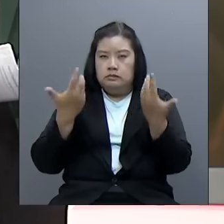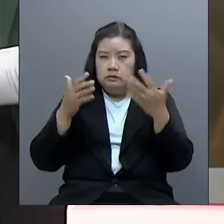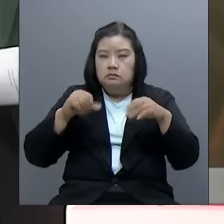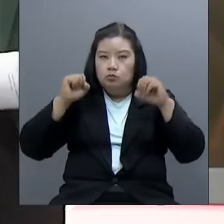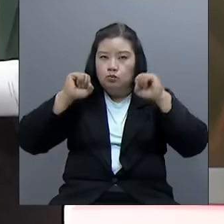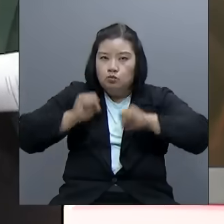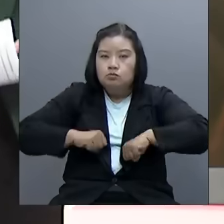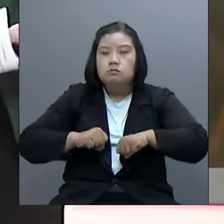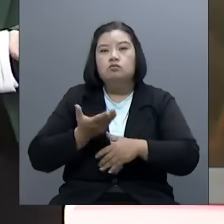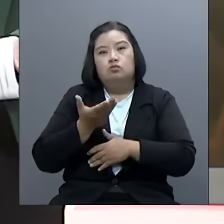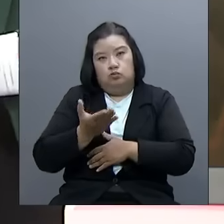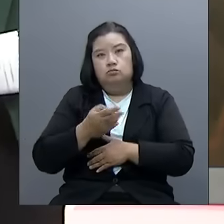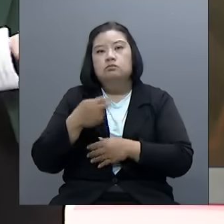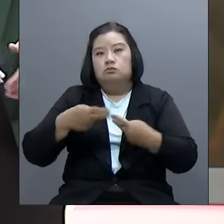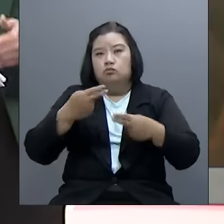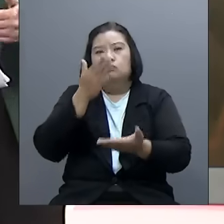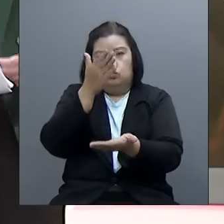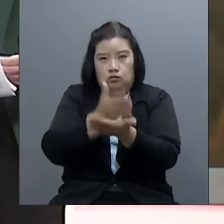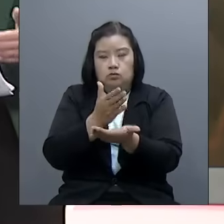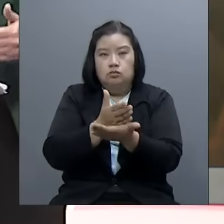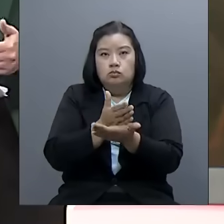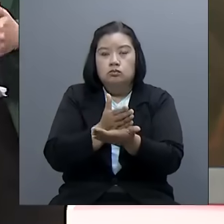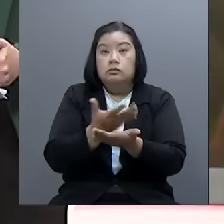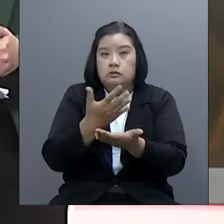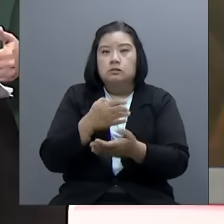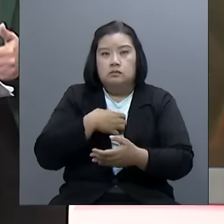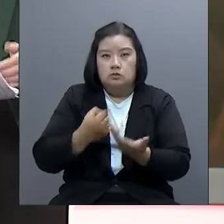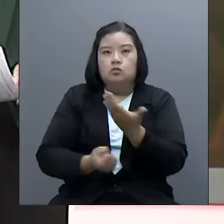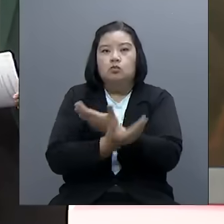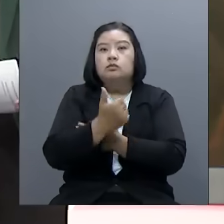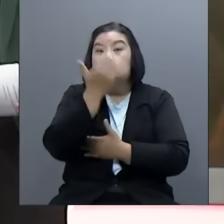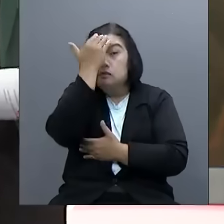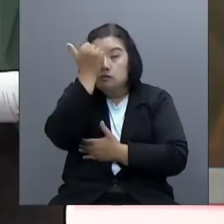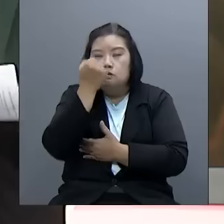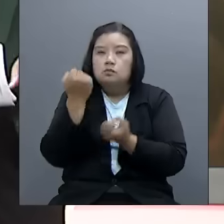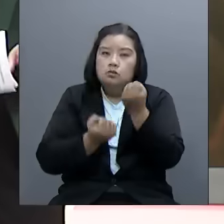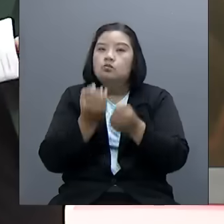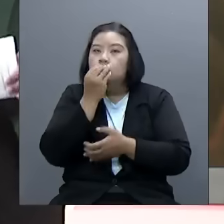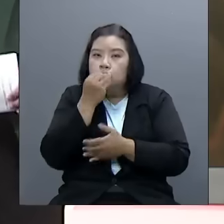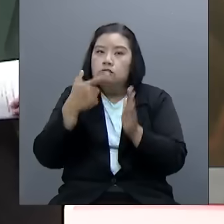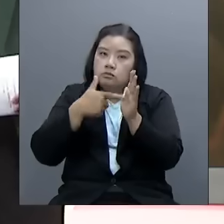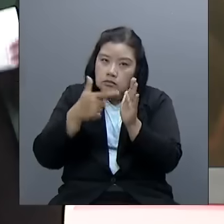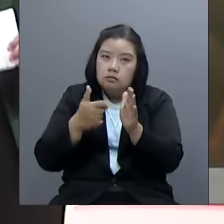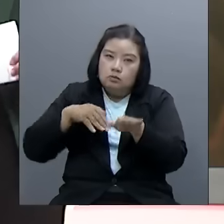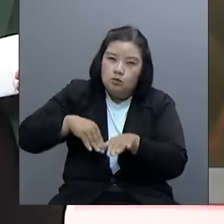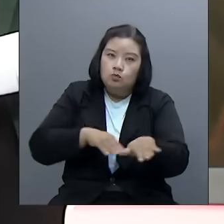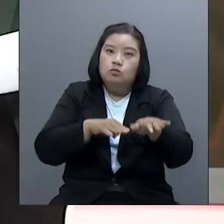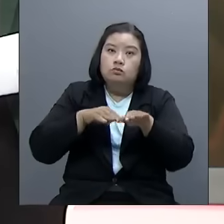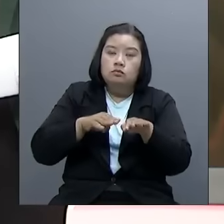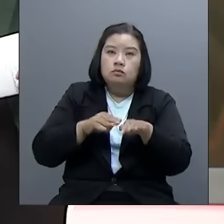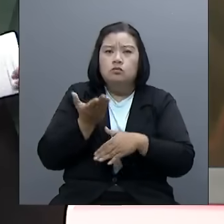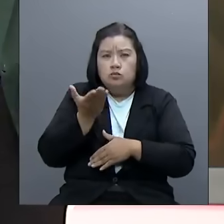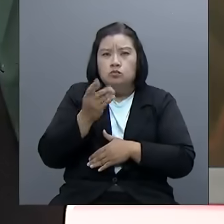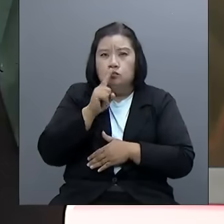เรียกร้องให้มีการพักรบเพื่อมนุษยธรรมแล้วก็เปิดทางให้มีการจัดส่งความช่วยเหลือเข้าไปในกาซ่าหลังจากล้มเหลวถึง 4